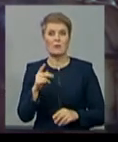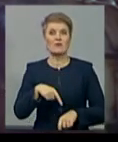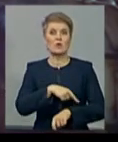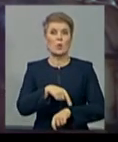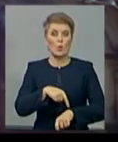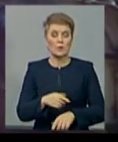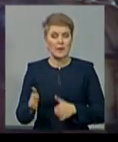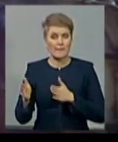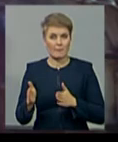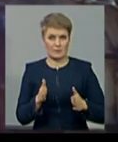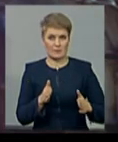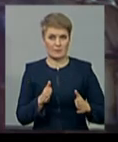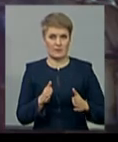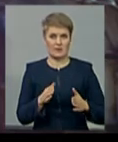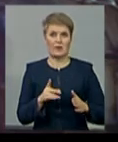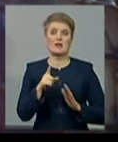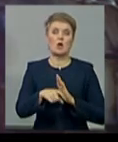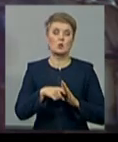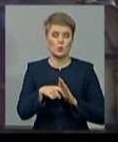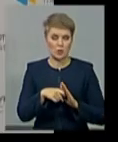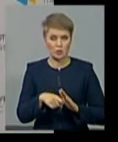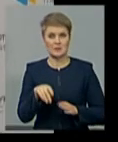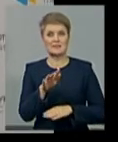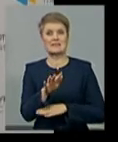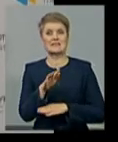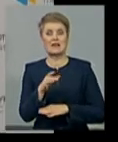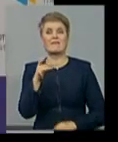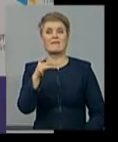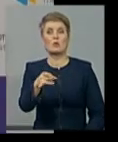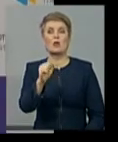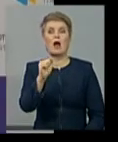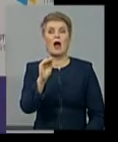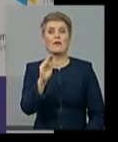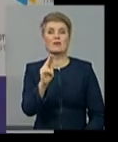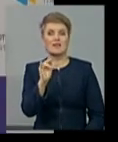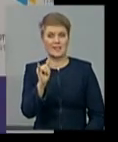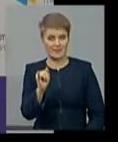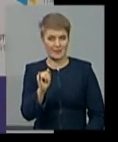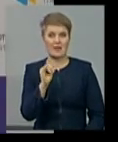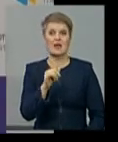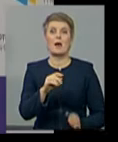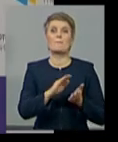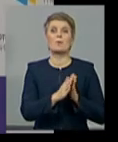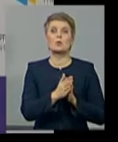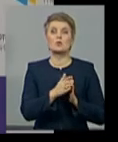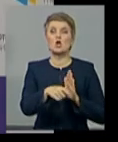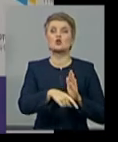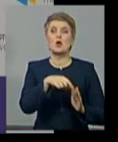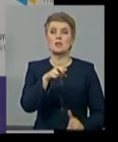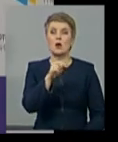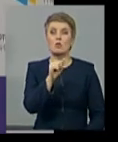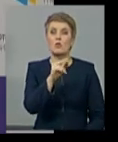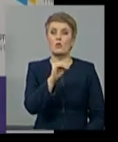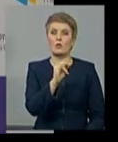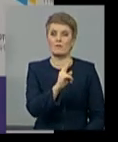години поспіль. Гриміло і на Донеччині. В районі Авдіївки та позиції шахта Бутовка зафіксовано